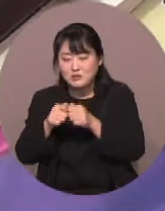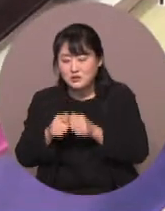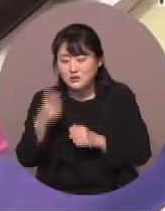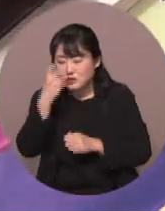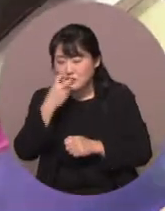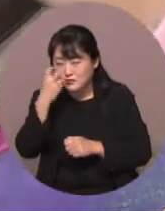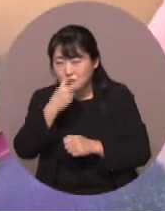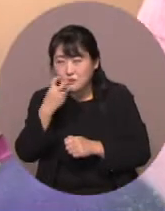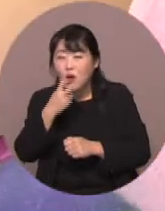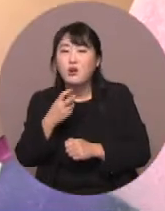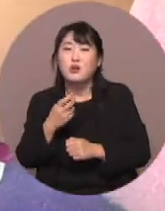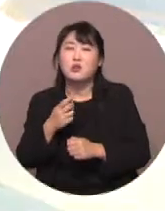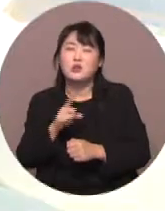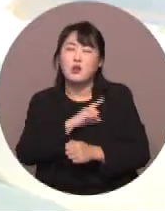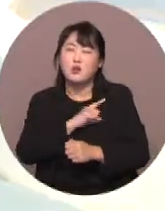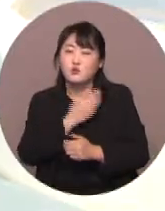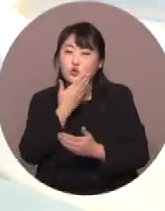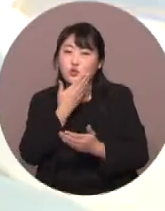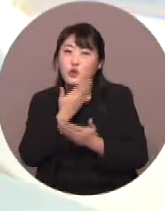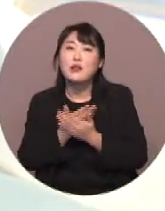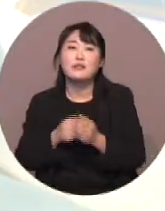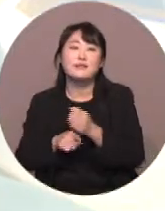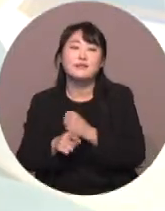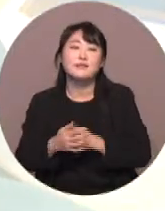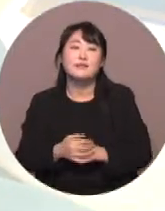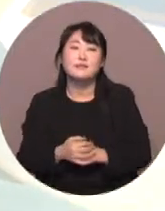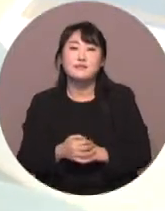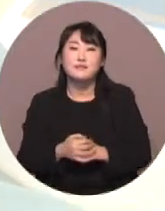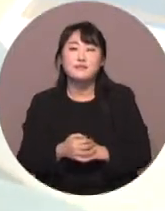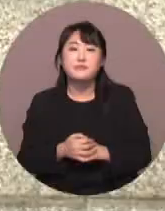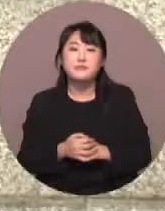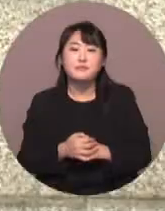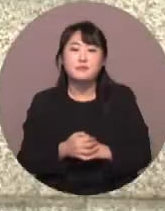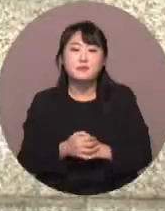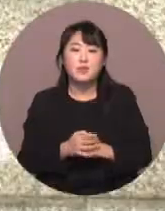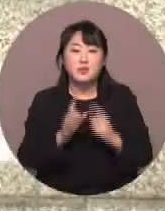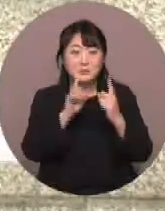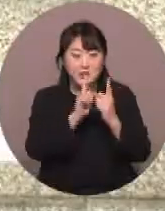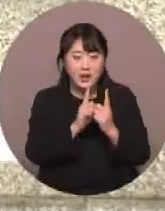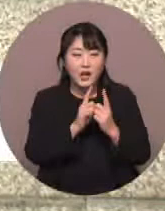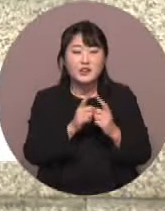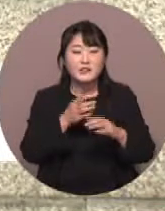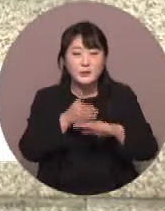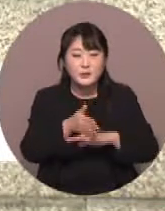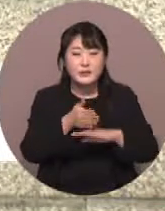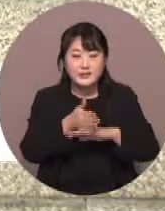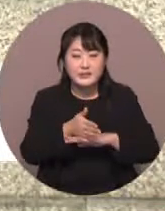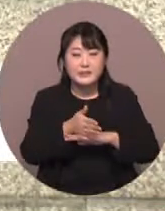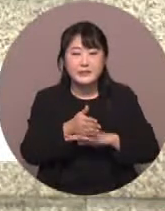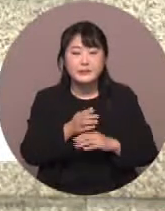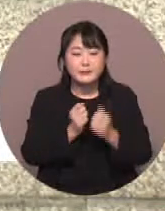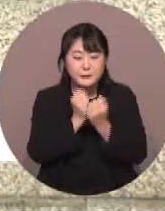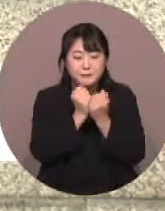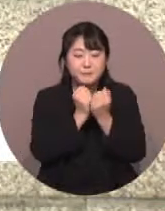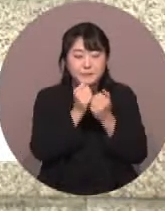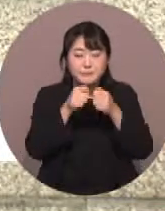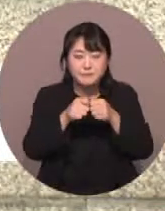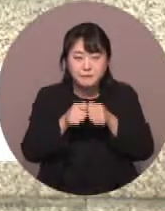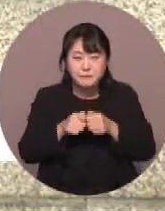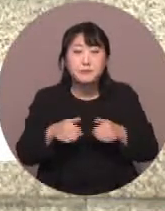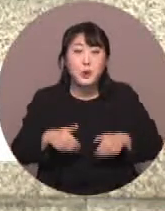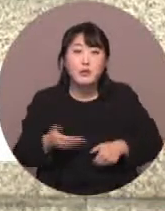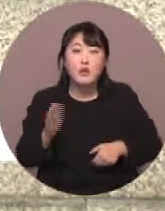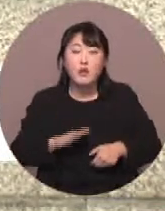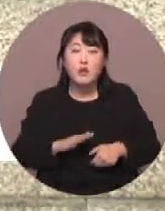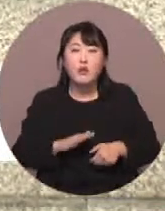관리가 무엇보다 중요하다는 얘깁니다 4 면대면 으로 최근 짝은 항생 덱스터를 밖에 설명이 되어져야 된 부분들이